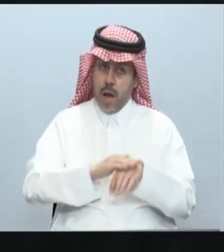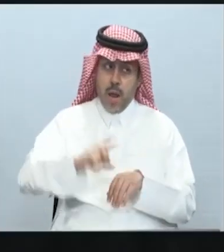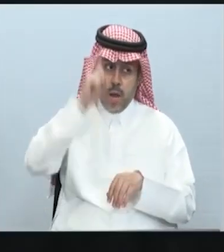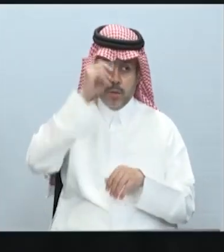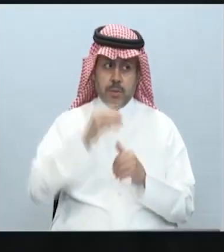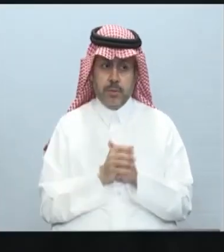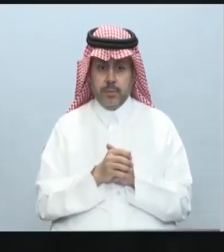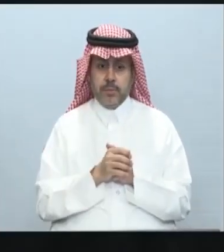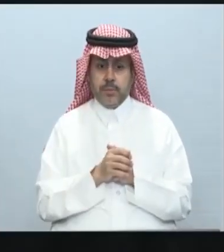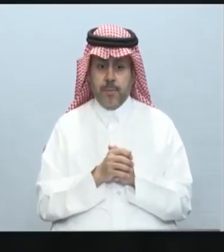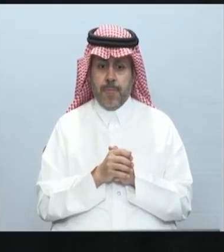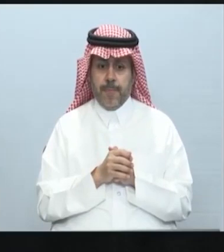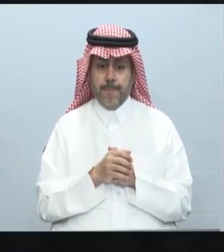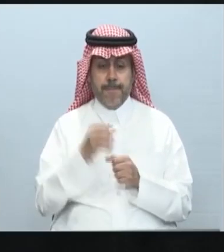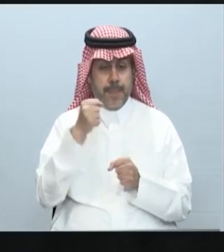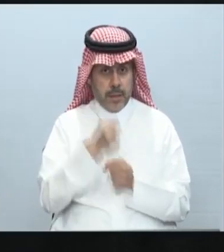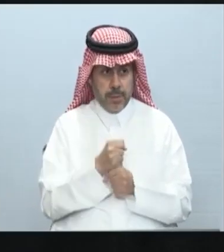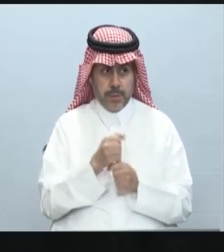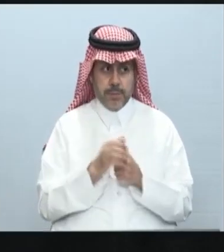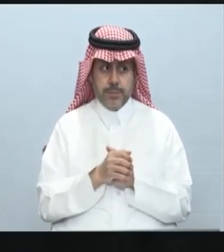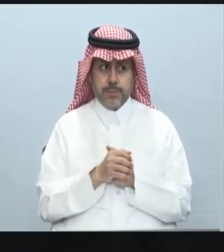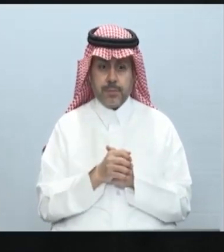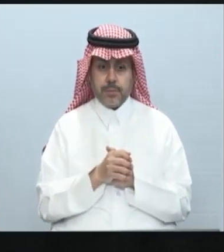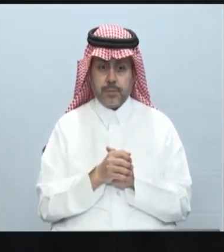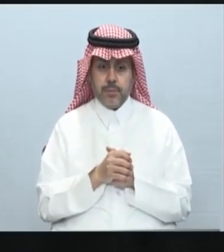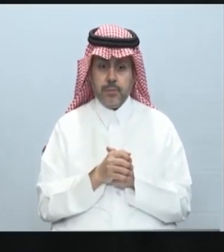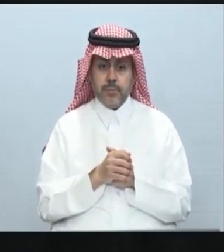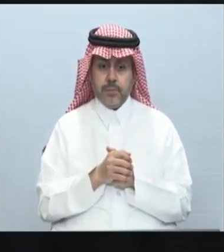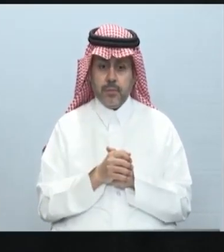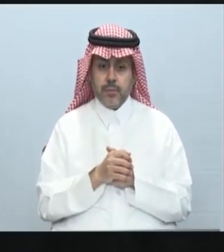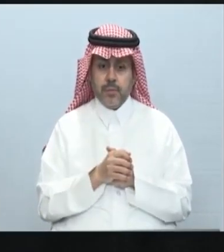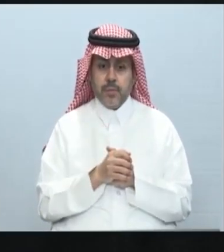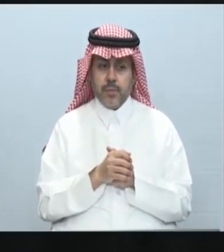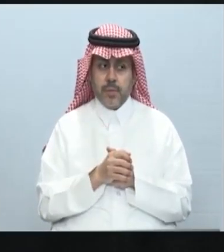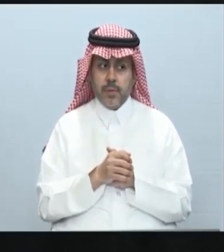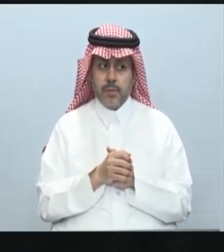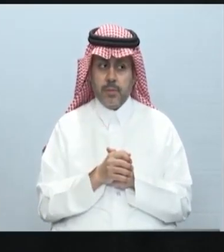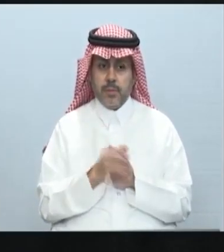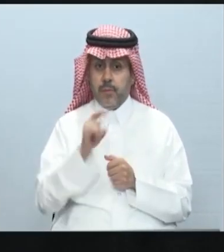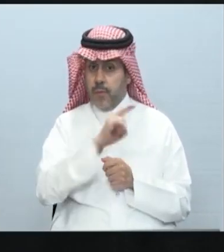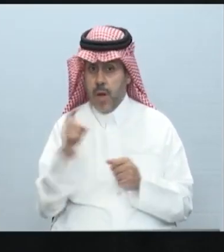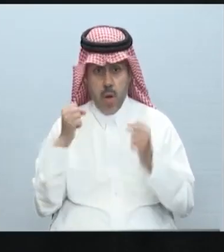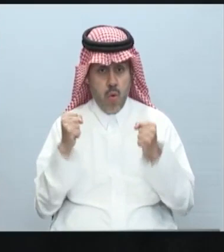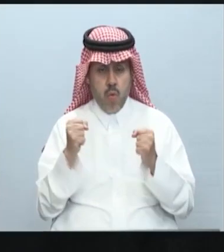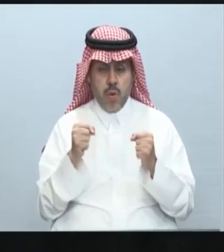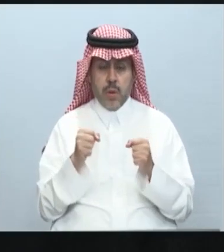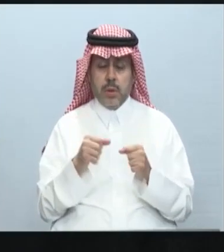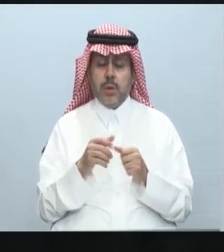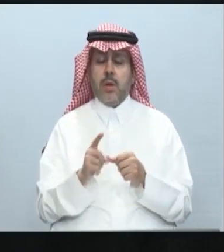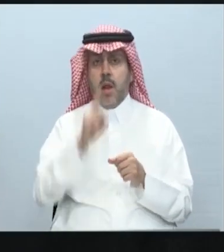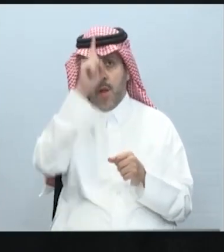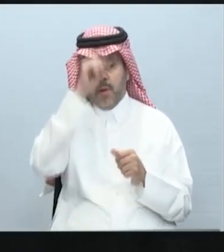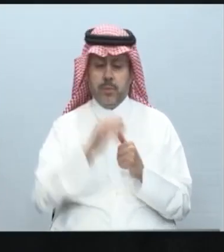تعتمد ان تعتمد ويعتمد قلبك على الله فانت لا قوه لك ولا طاقه